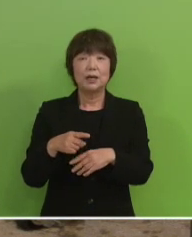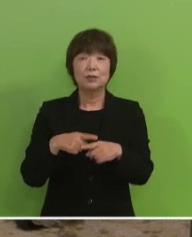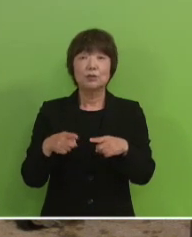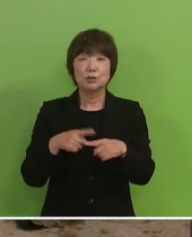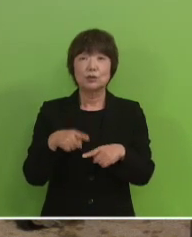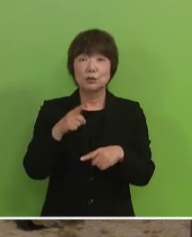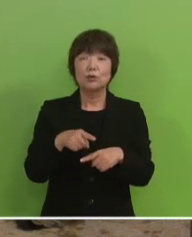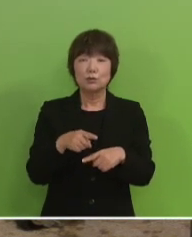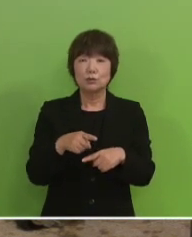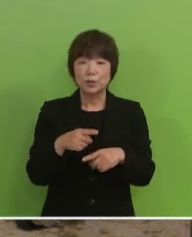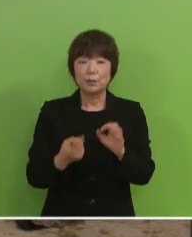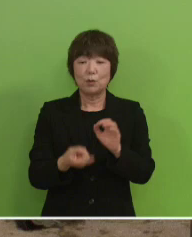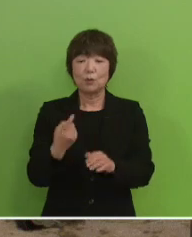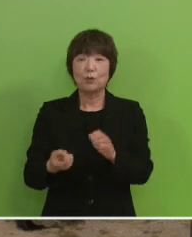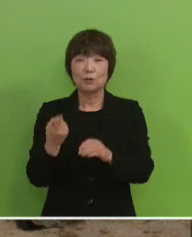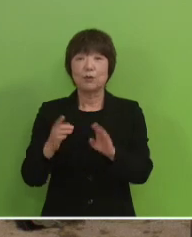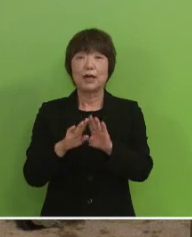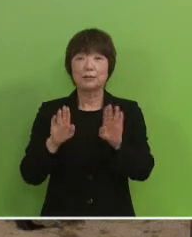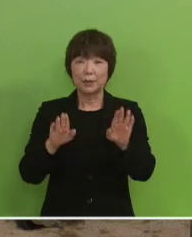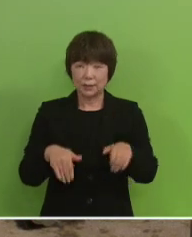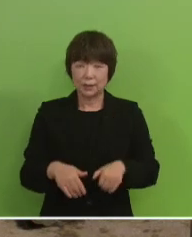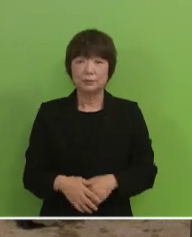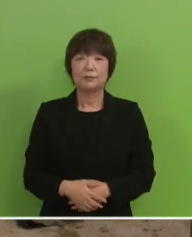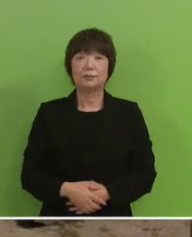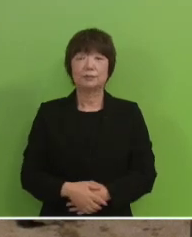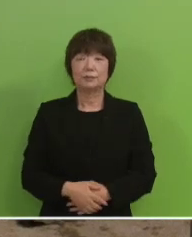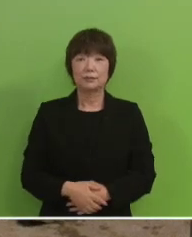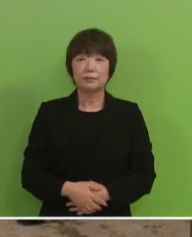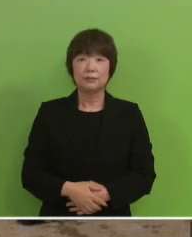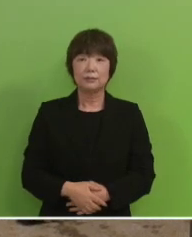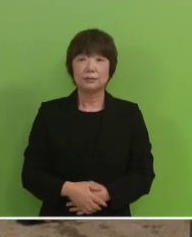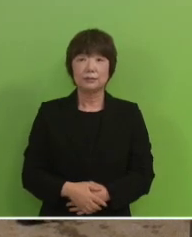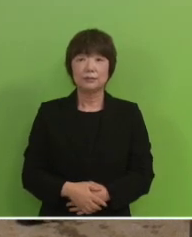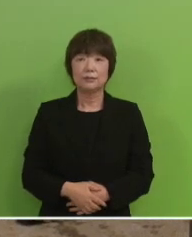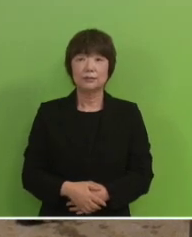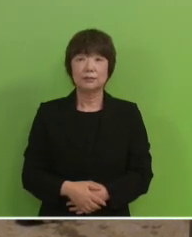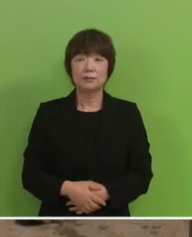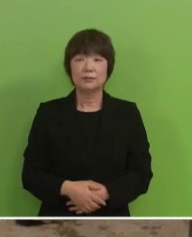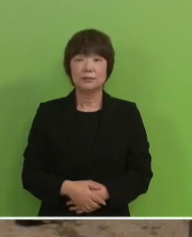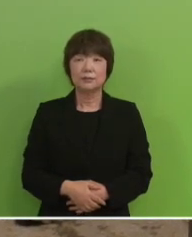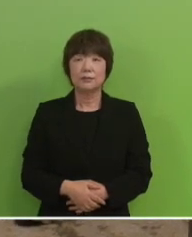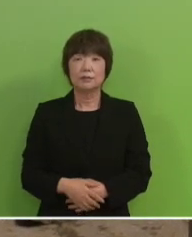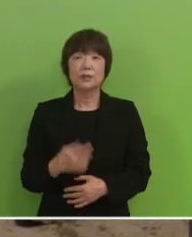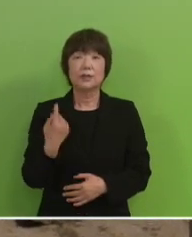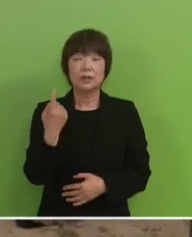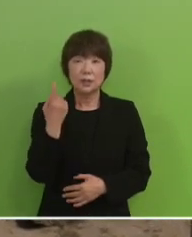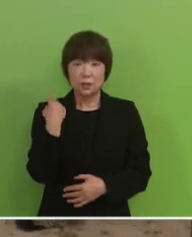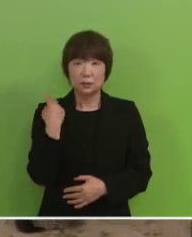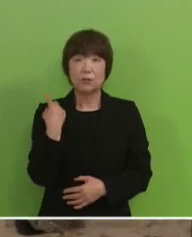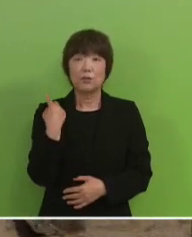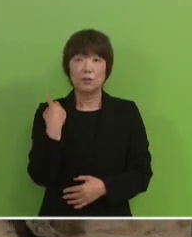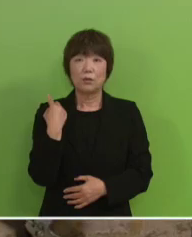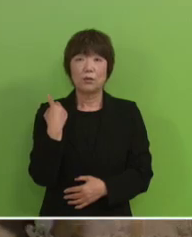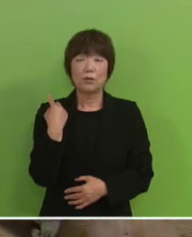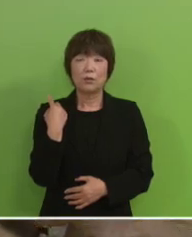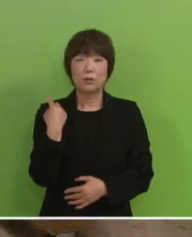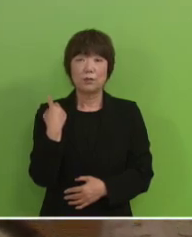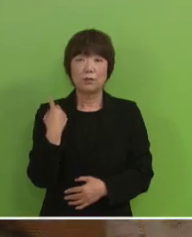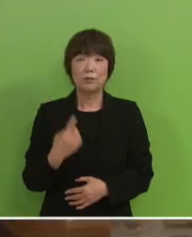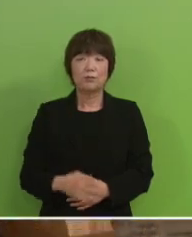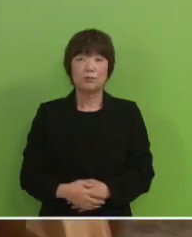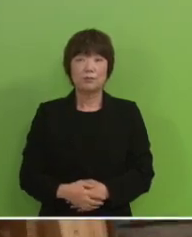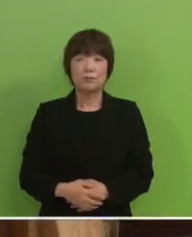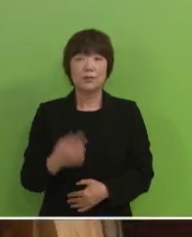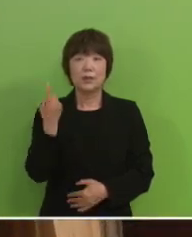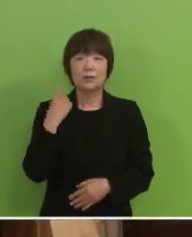ていただきますそしてえっ昨日はへこちらです